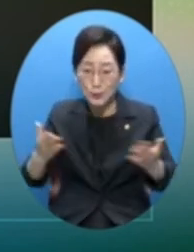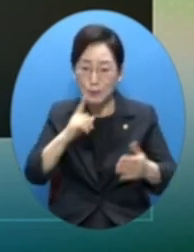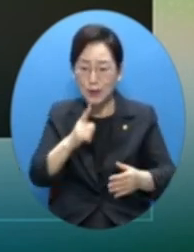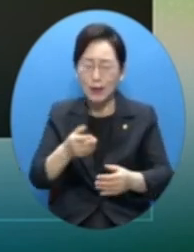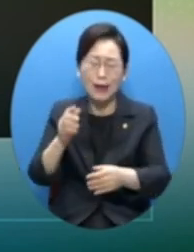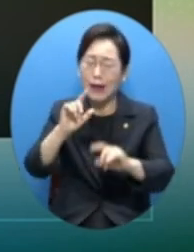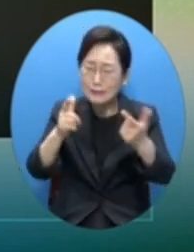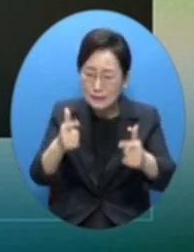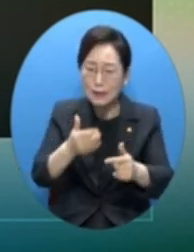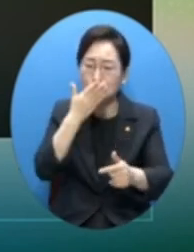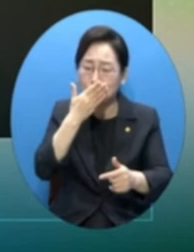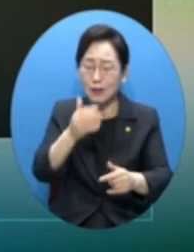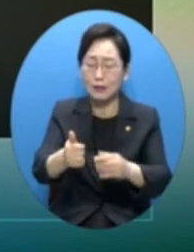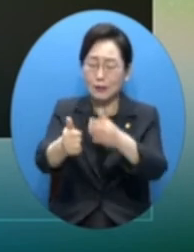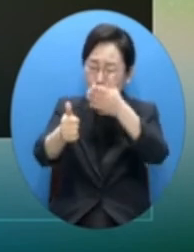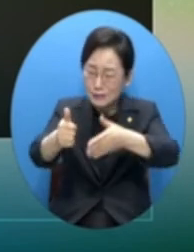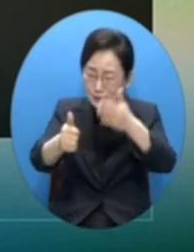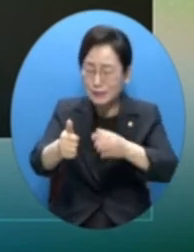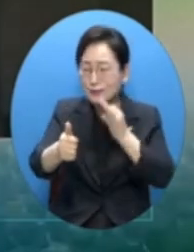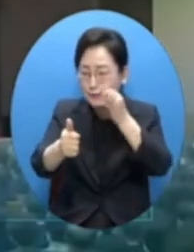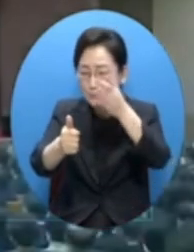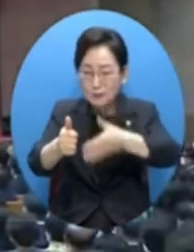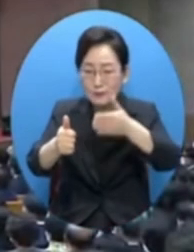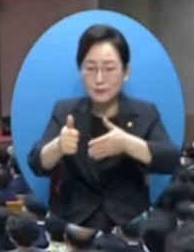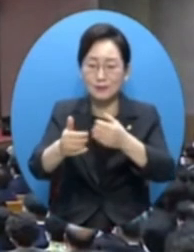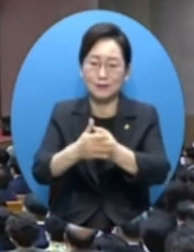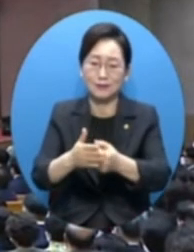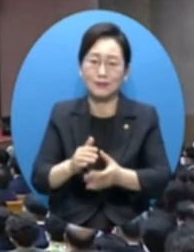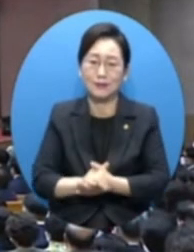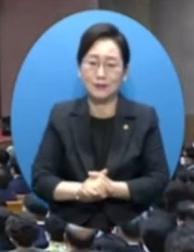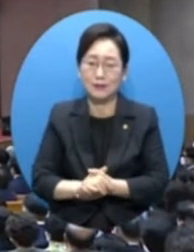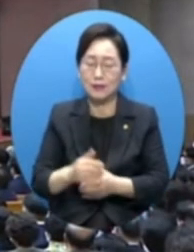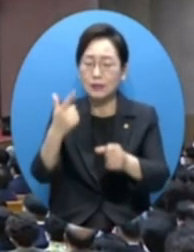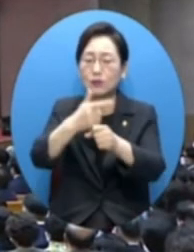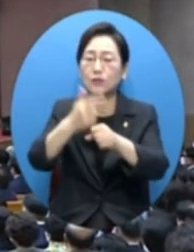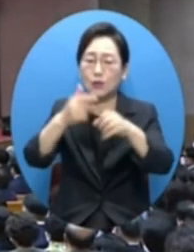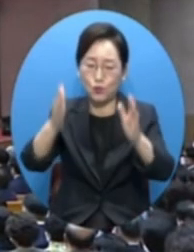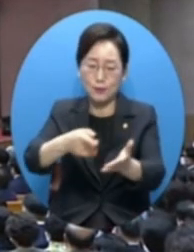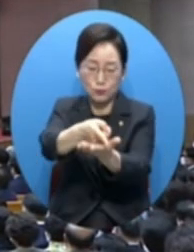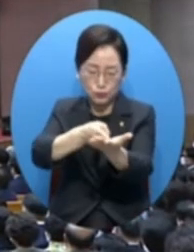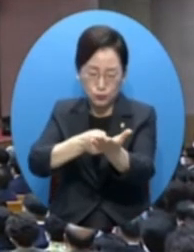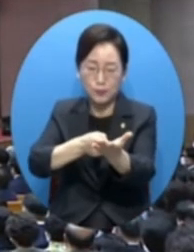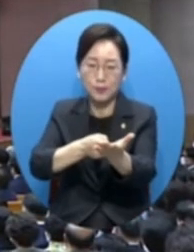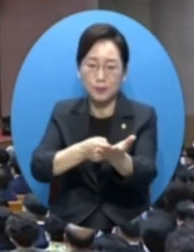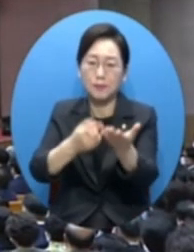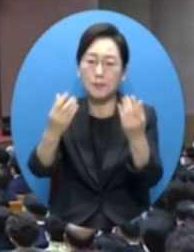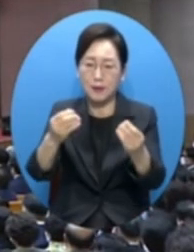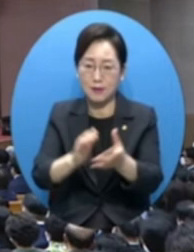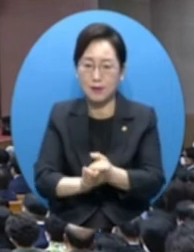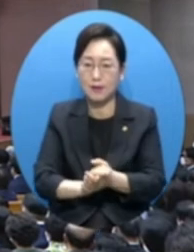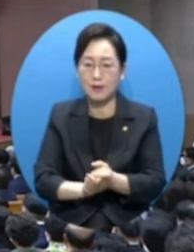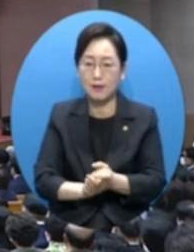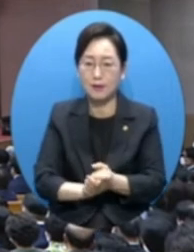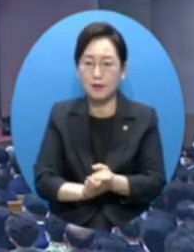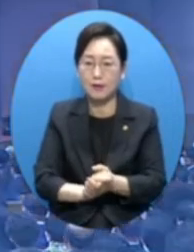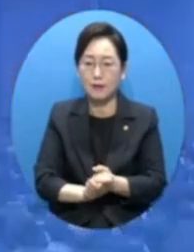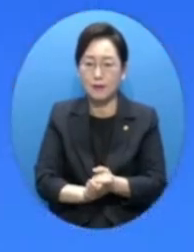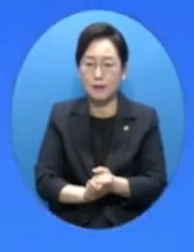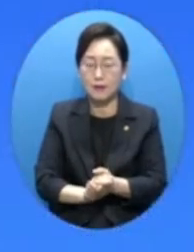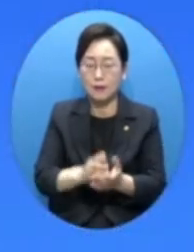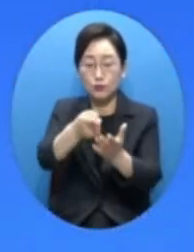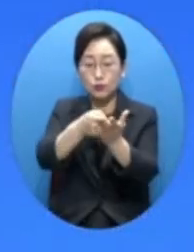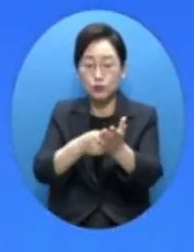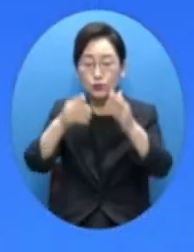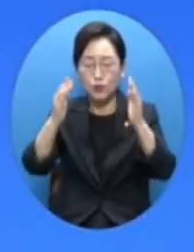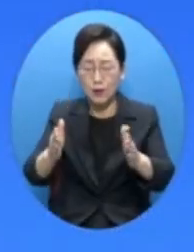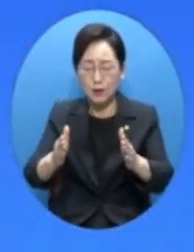간절히 가족들이 요청을 해서 6시간 걸려서 대수를 받았습니다. 가족들은 그 수술 받는